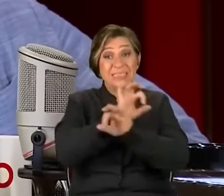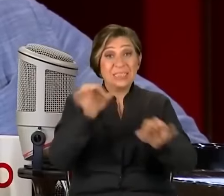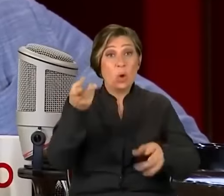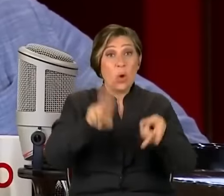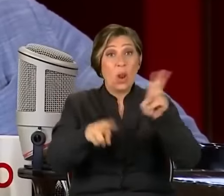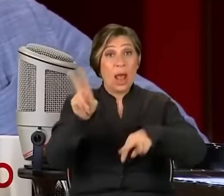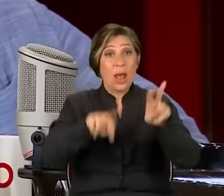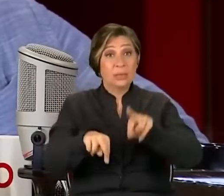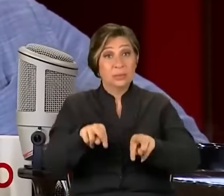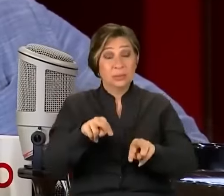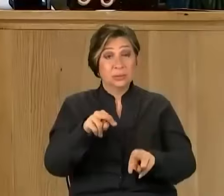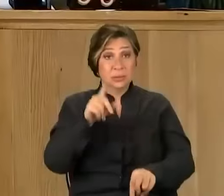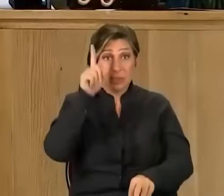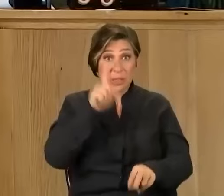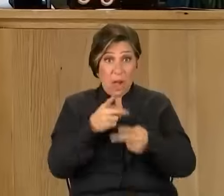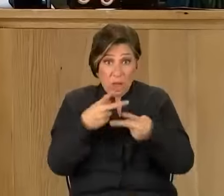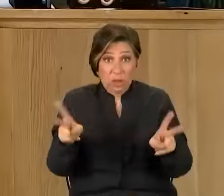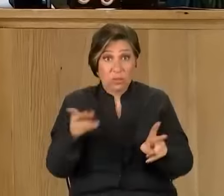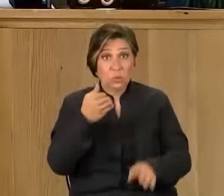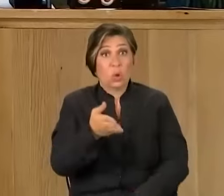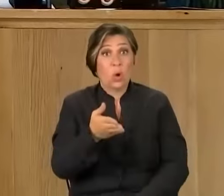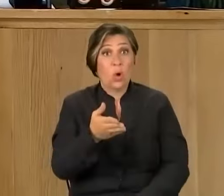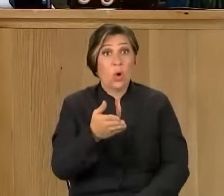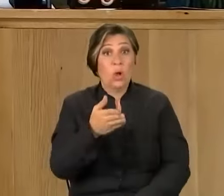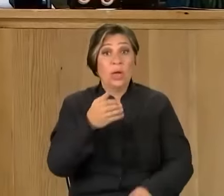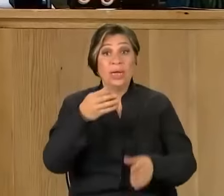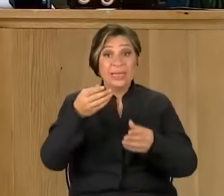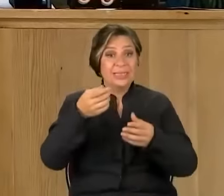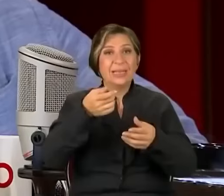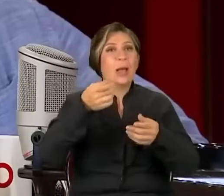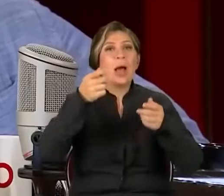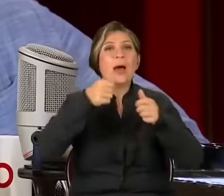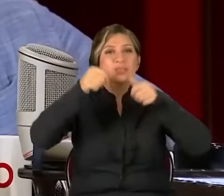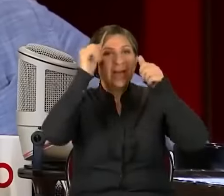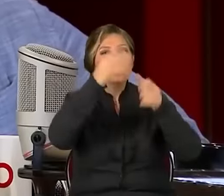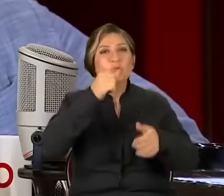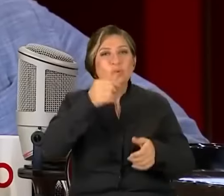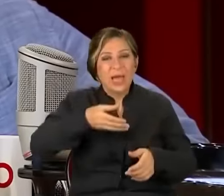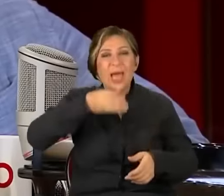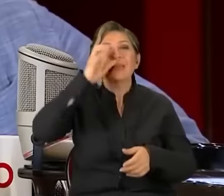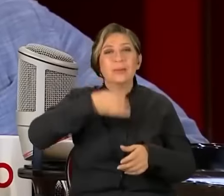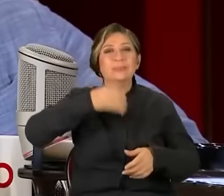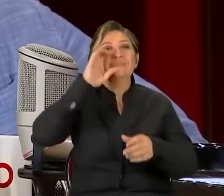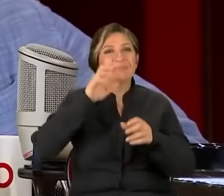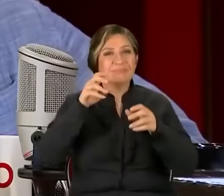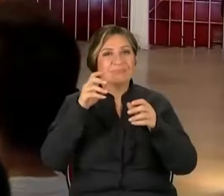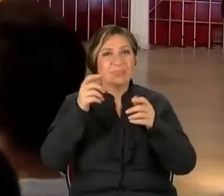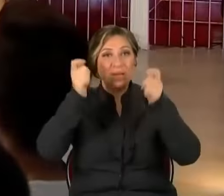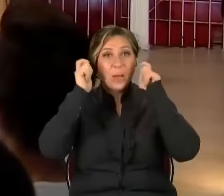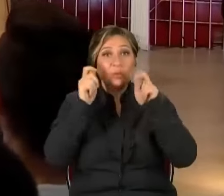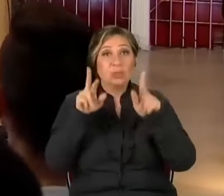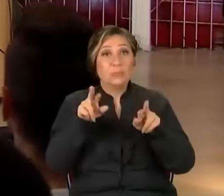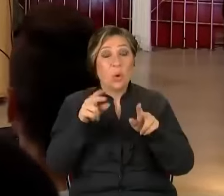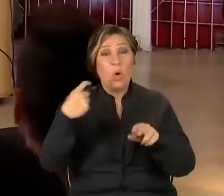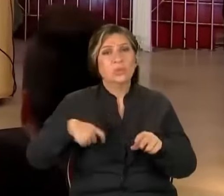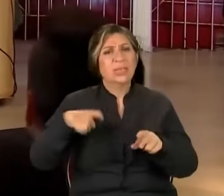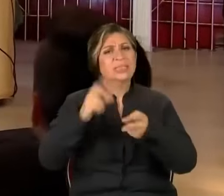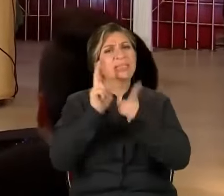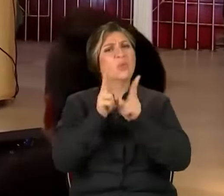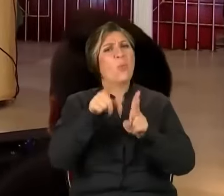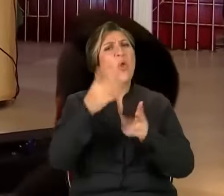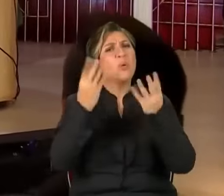Mezarsız Ölüler mi diyorsun? Yani o yani zemzemle yıkanmış gibi kalıyor yani, evet, Sartre'ın yanında. Evet. Özel tiyatroda böyle bir